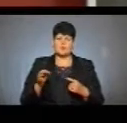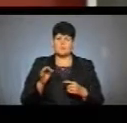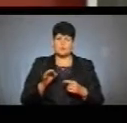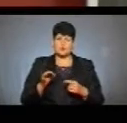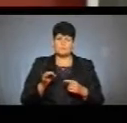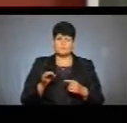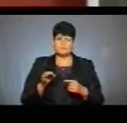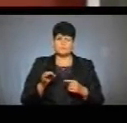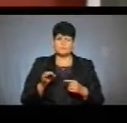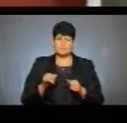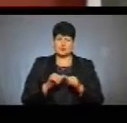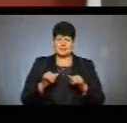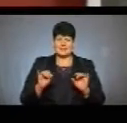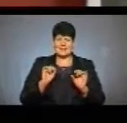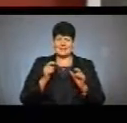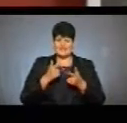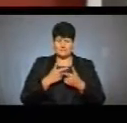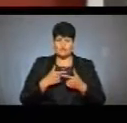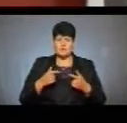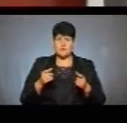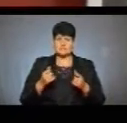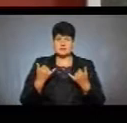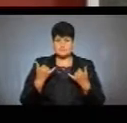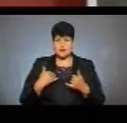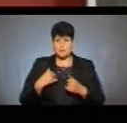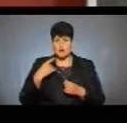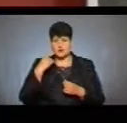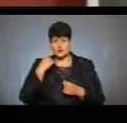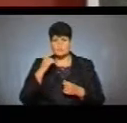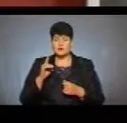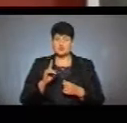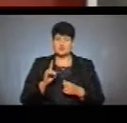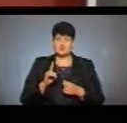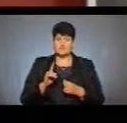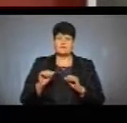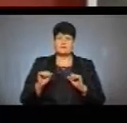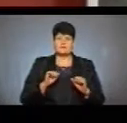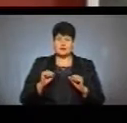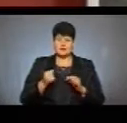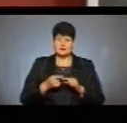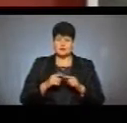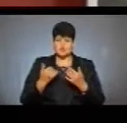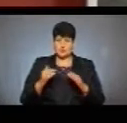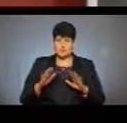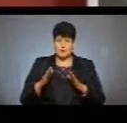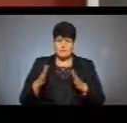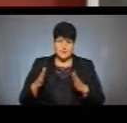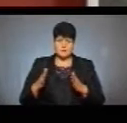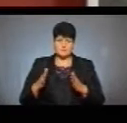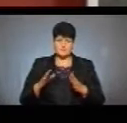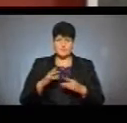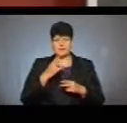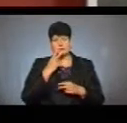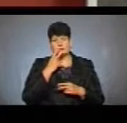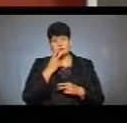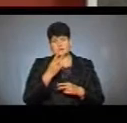поширення в маси цієї інформації. Просто якщо зараз, ну, моя така думка, що влада на даний момент вона взагалі так дивиться